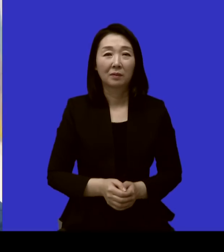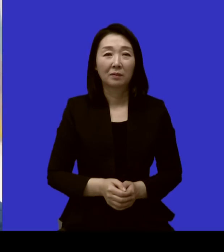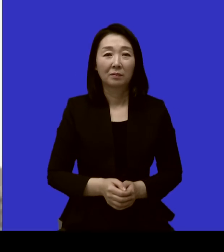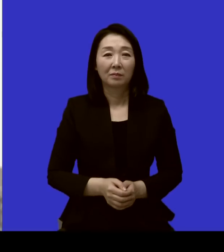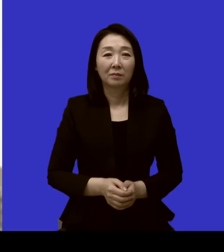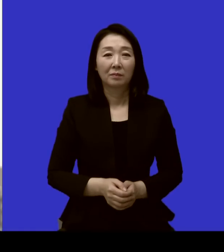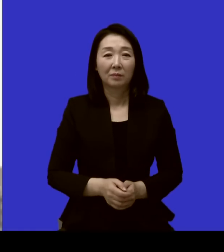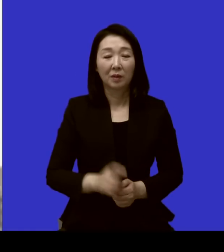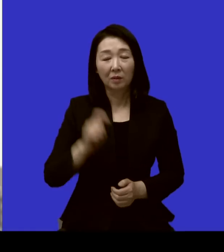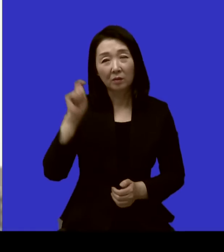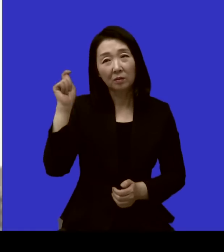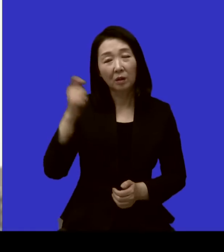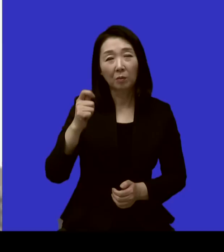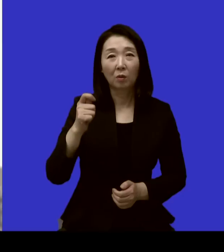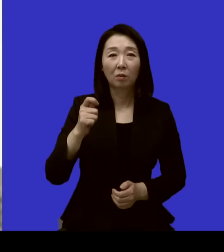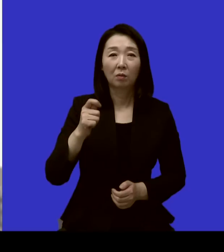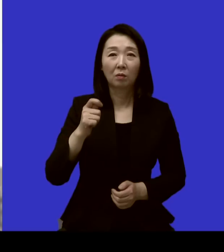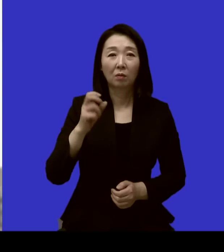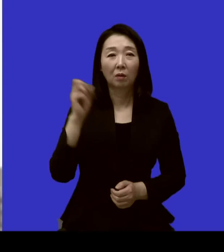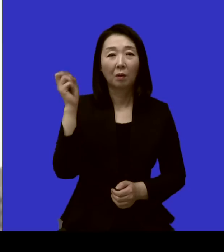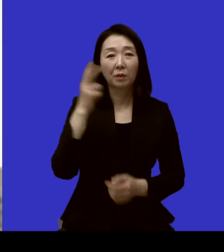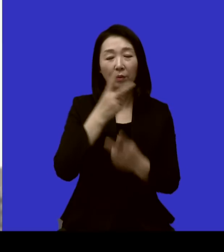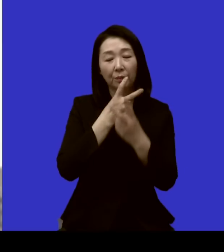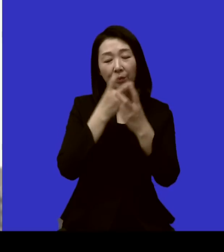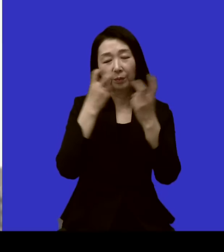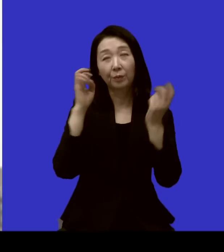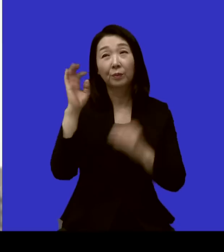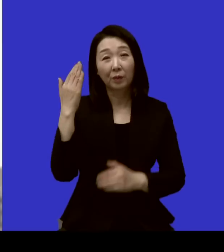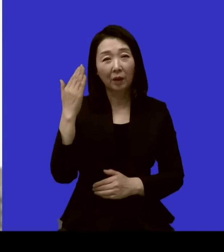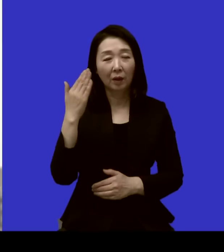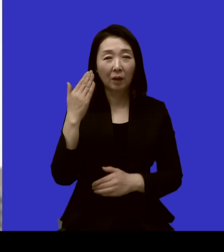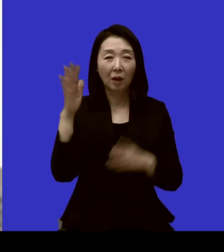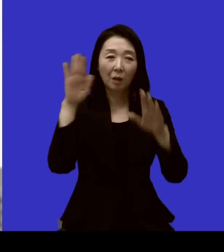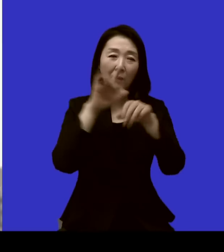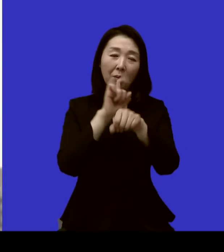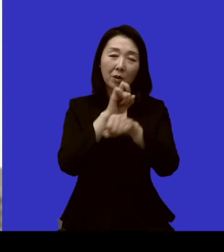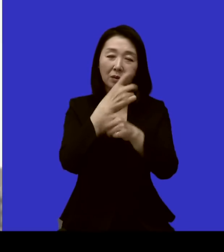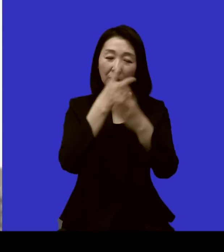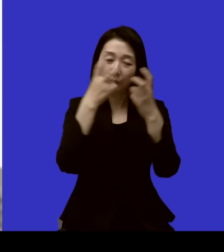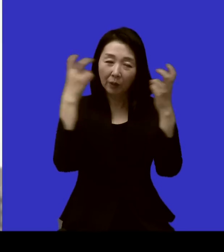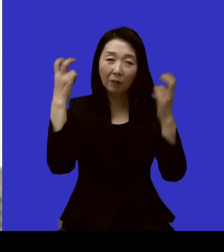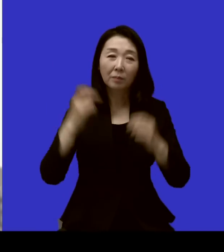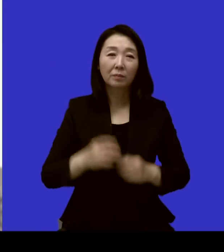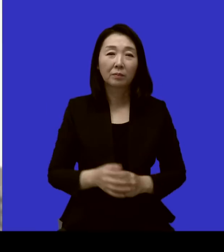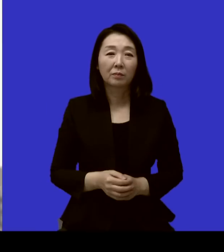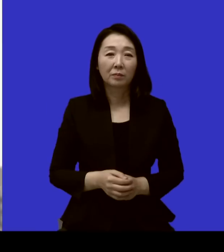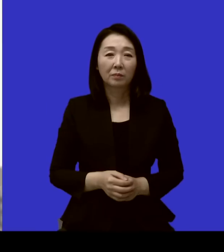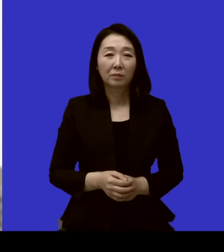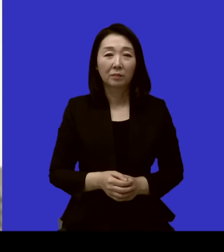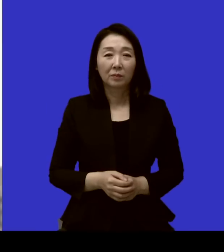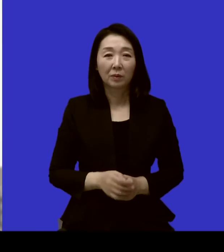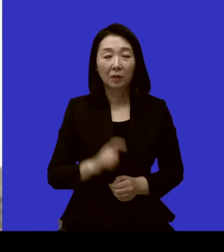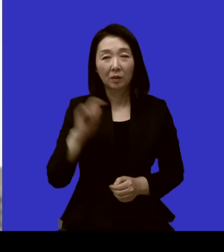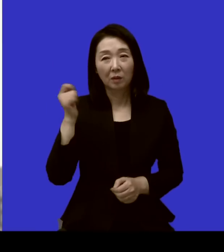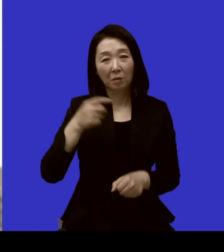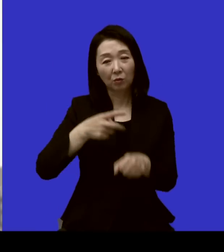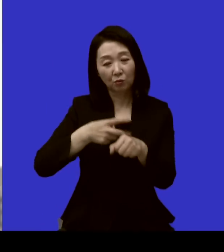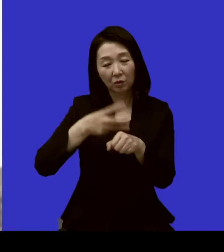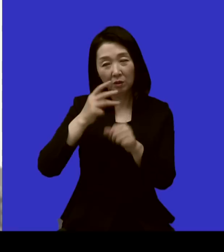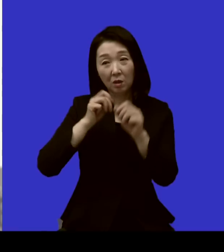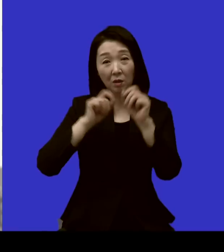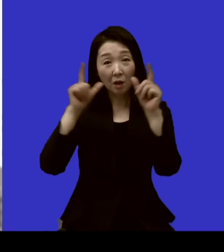날에 그날은 잠이 갑자기 오더라고요. 한 어. 11시 정도로 기억하는데, 그랬다가 퍼뜩 새벽 2,